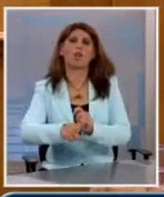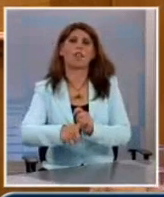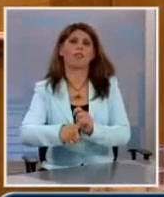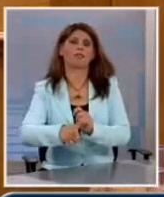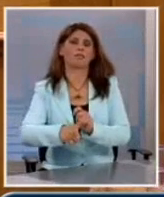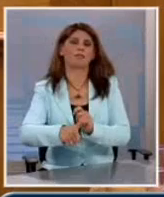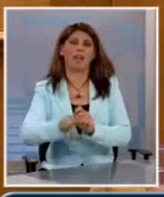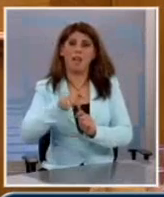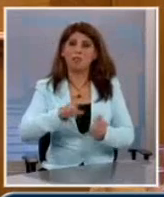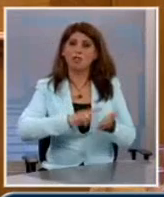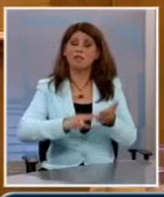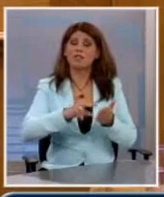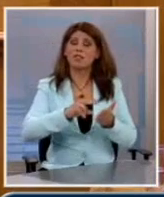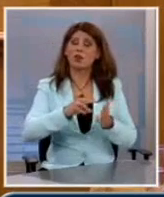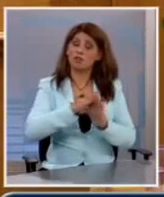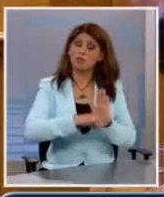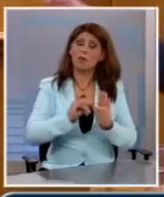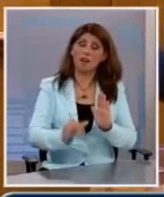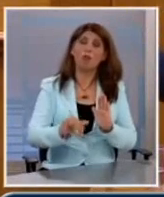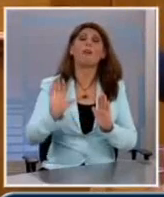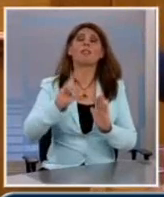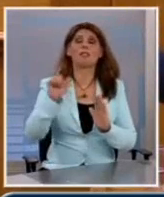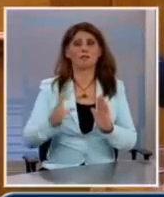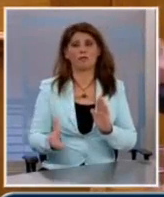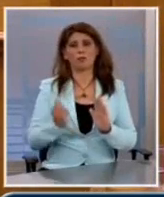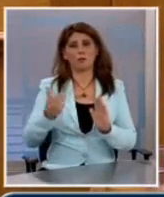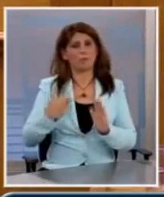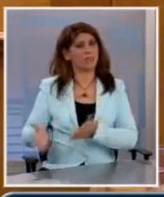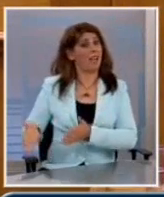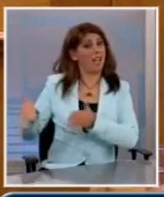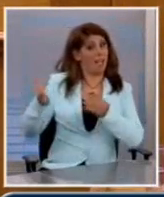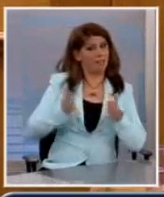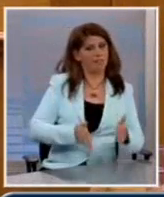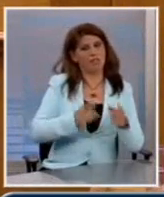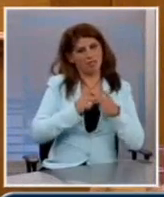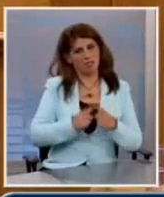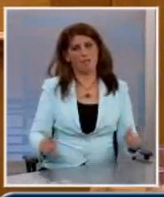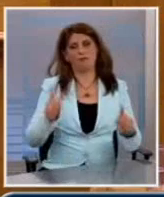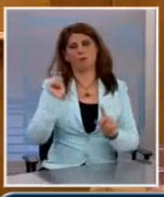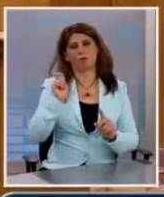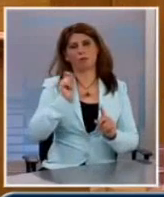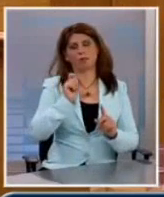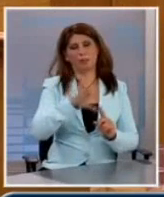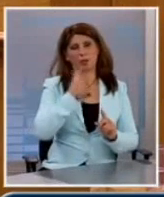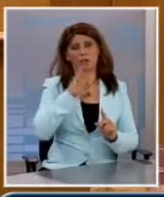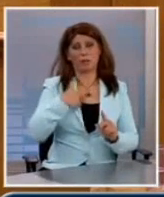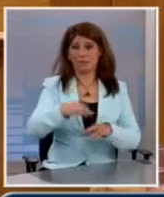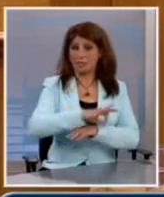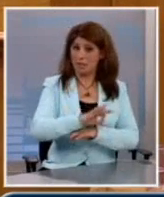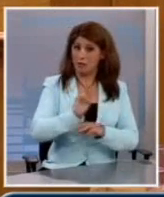Η δική μας πολιτική επιλογή βρίσκεται ακριβώς στον αντίποδο. Το σχέδιο που ψηφίζουμε